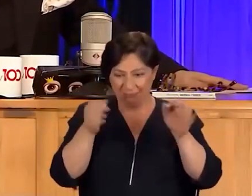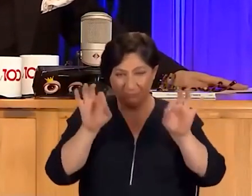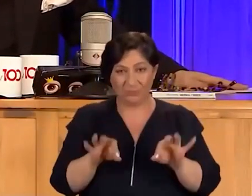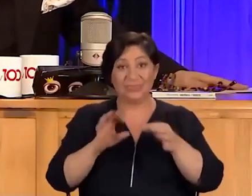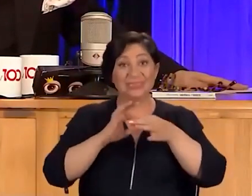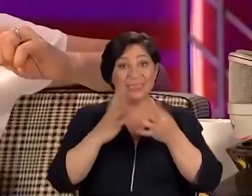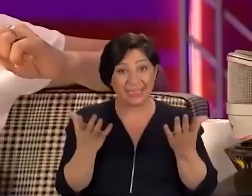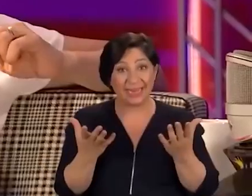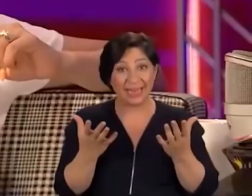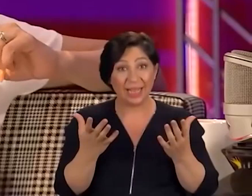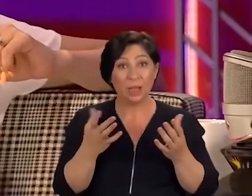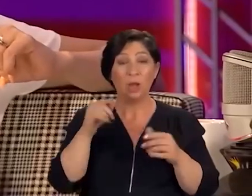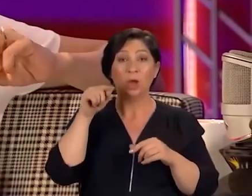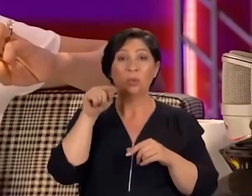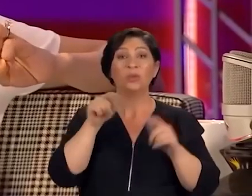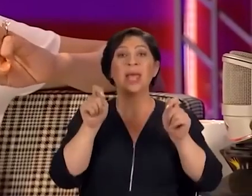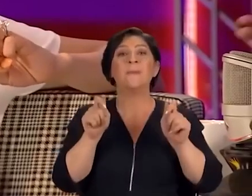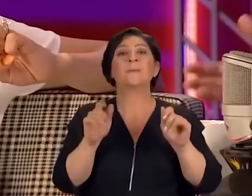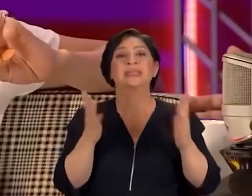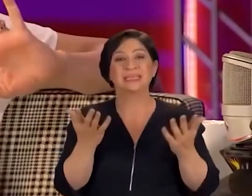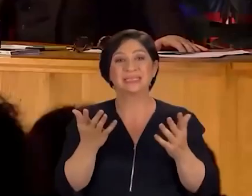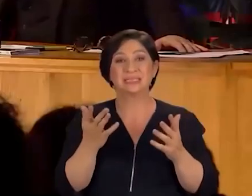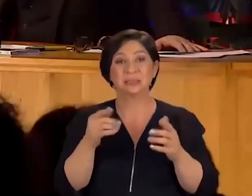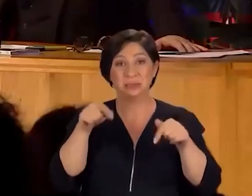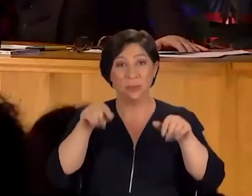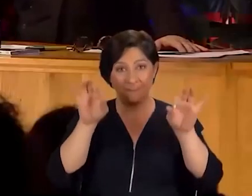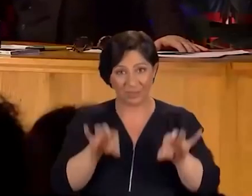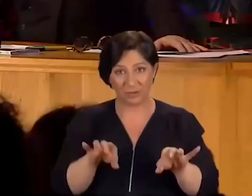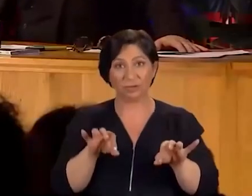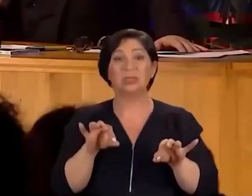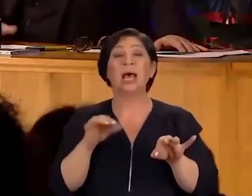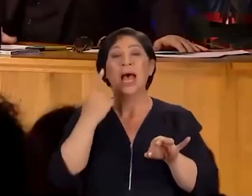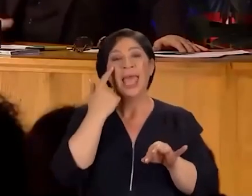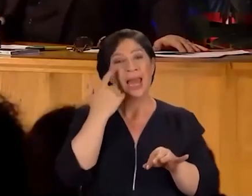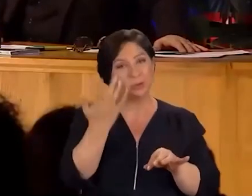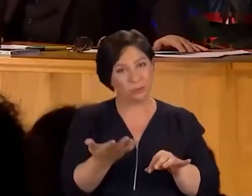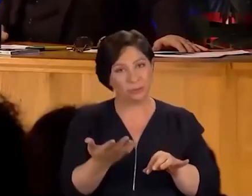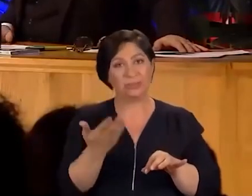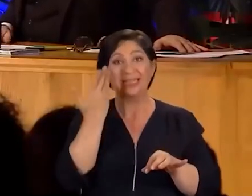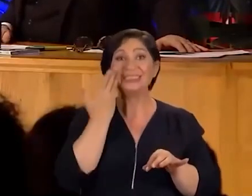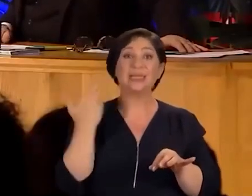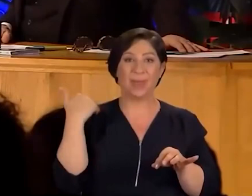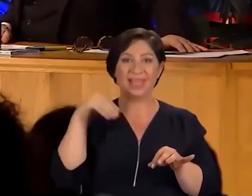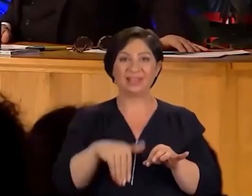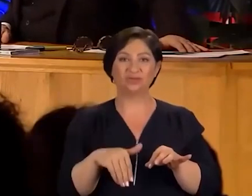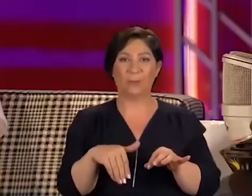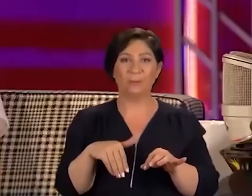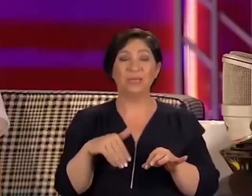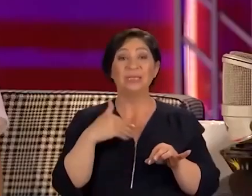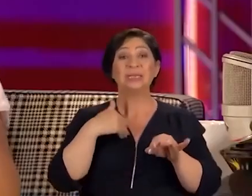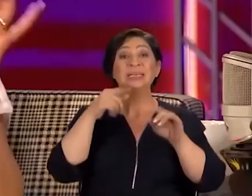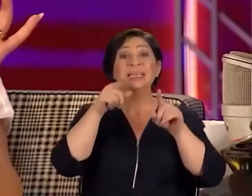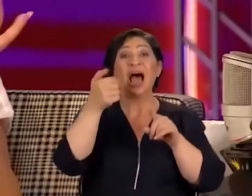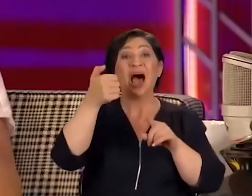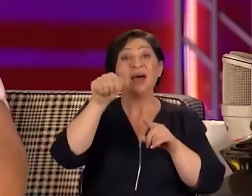nedeniyle bunu gerçekleştiremedik. Şimdi gerçekleştirdik. Başladı. İzlemeye biz geleceğim burada, ama biz